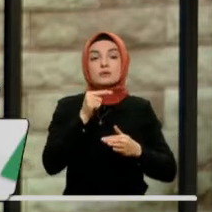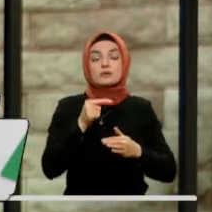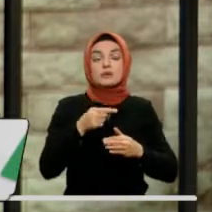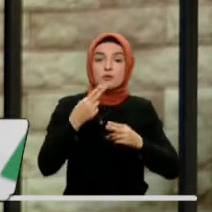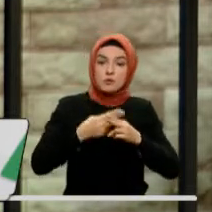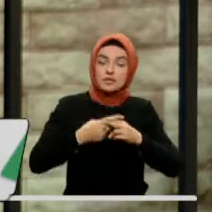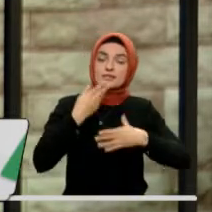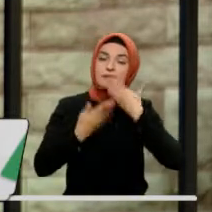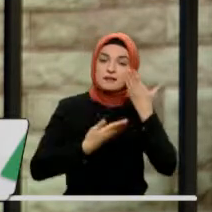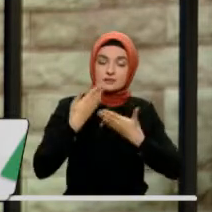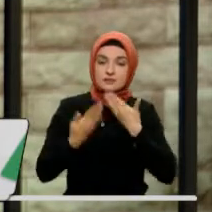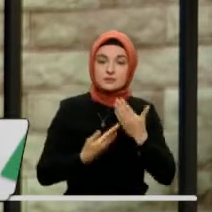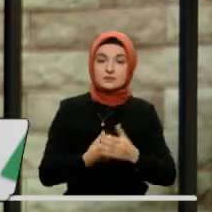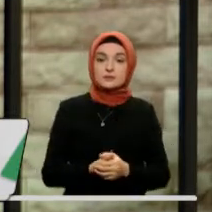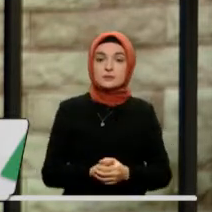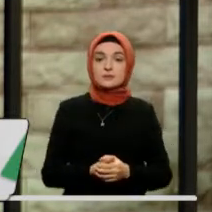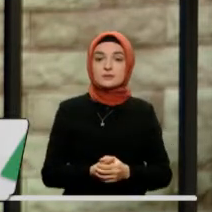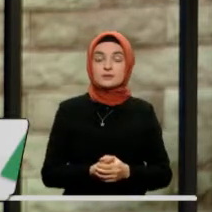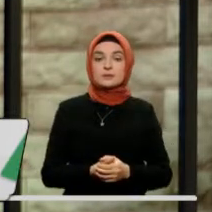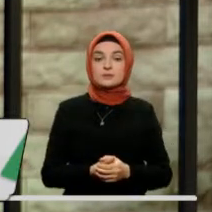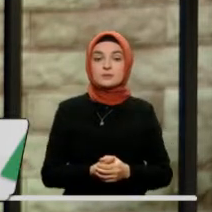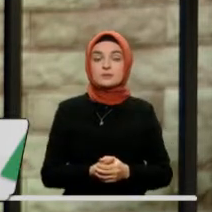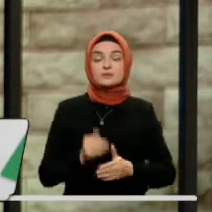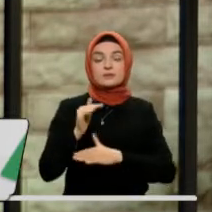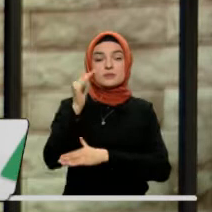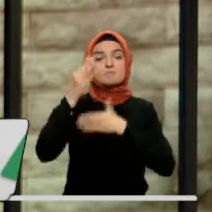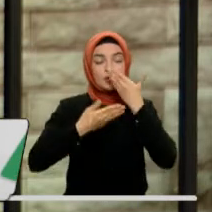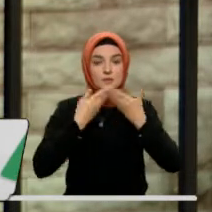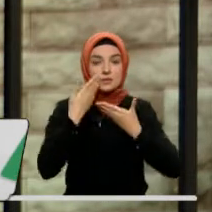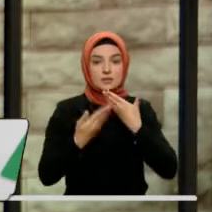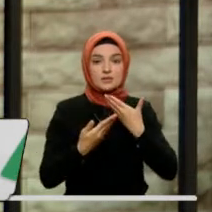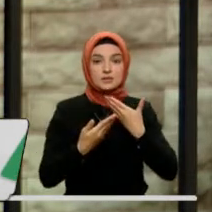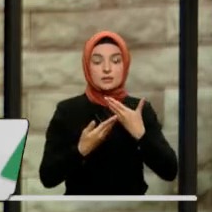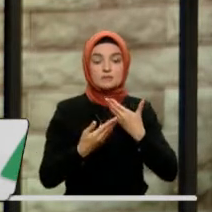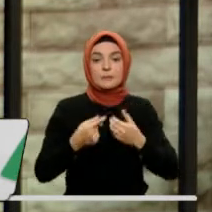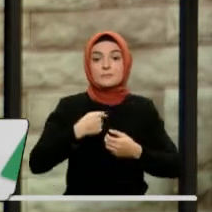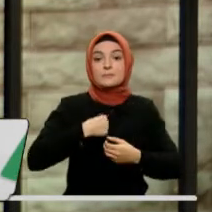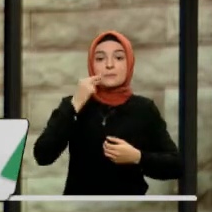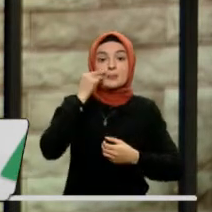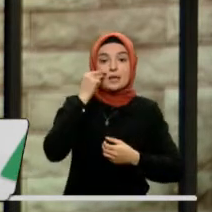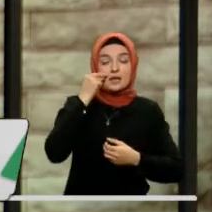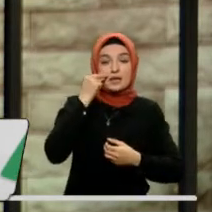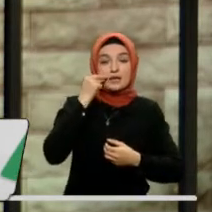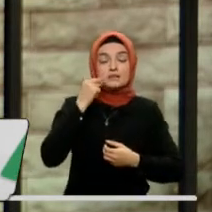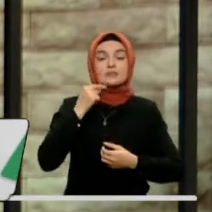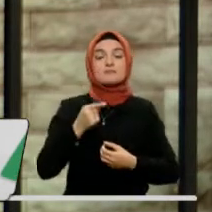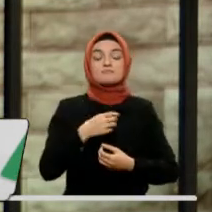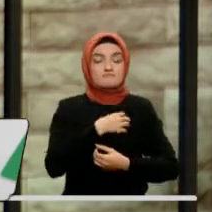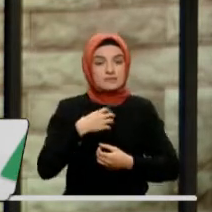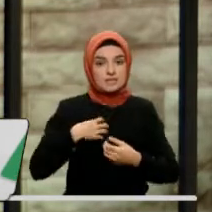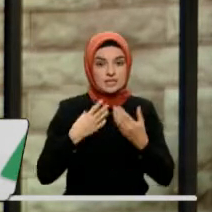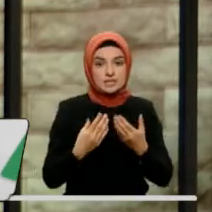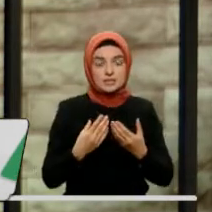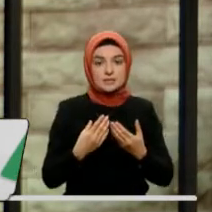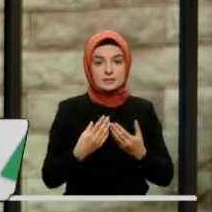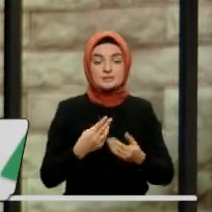örnekleri söyleyeyim canım benim. Buyurun. Yaşadıklarımı söyleyeyim. Ben erkek ailesiyim. Oğlum var benim.